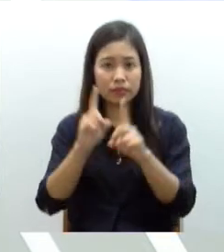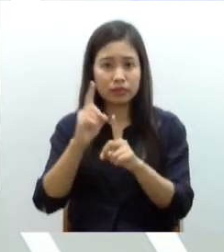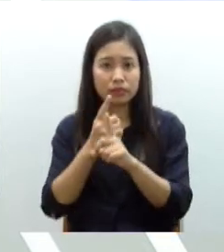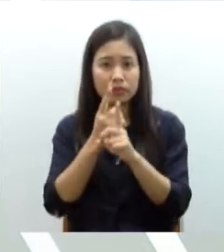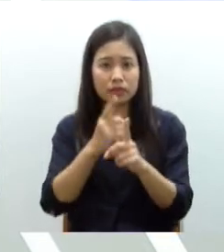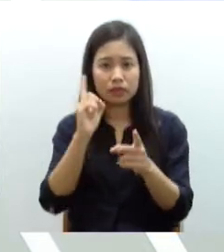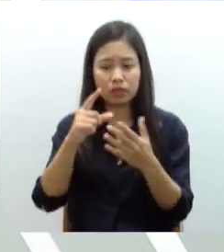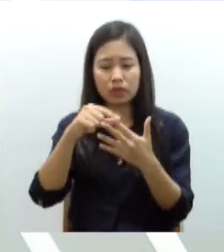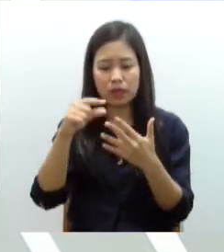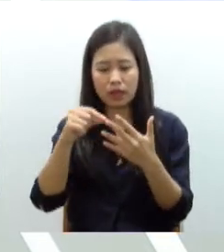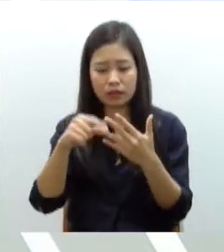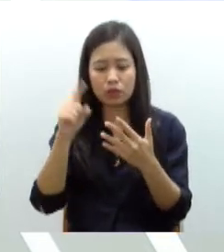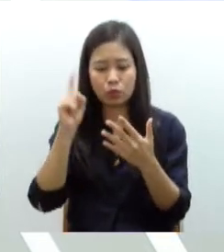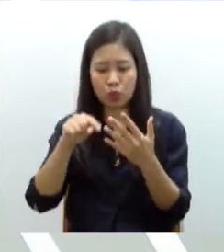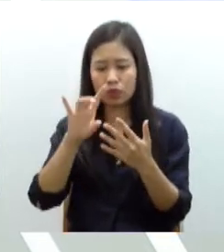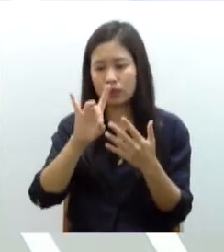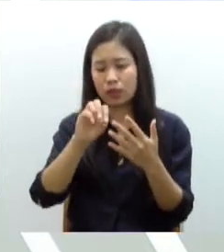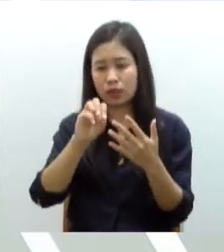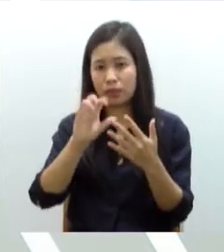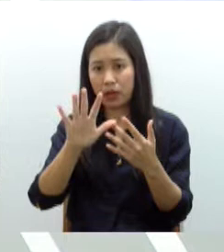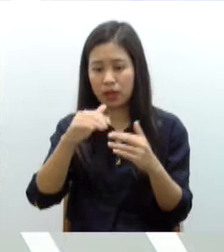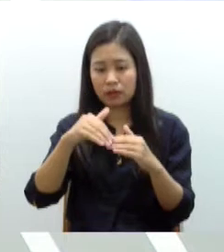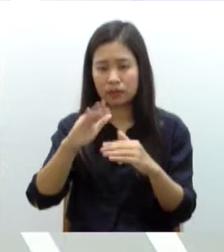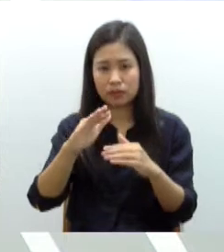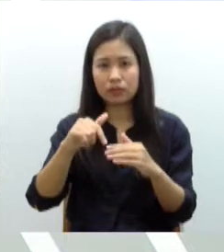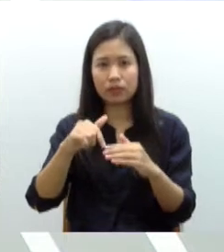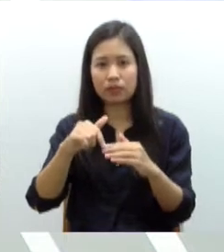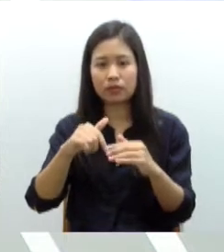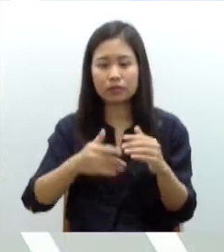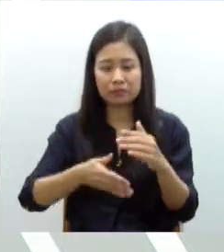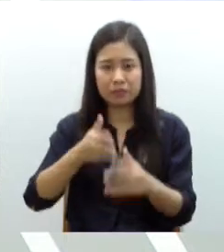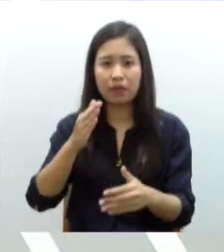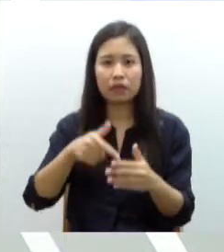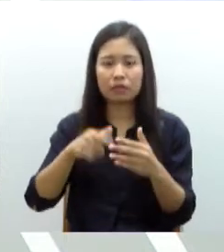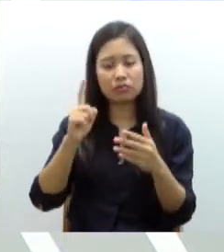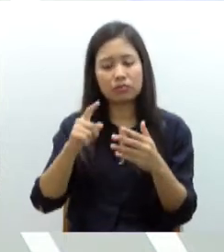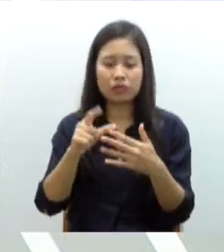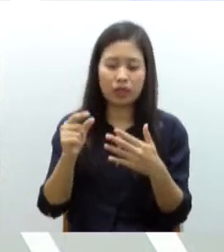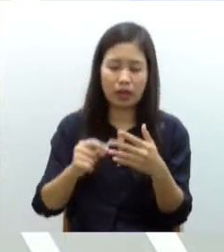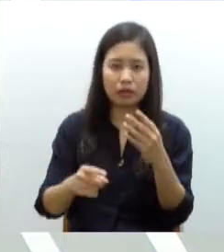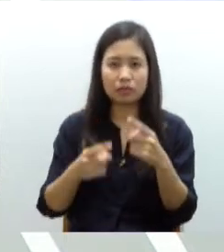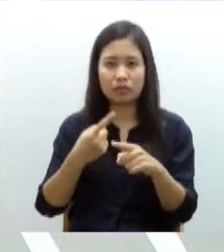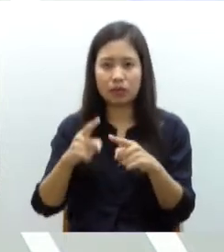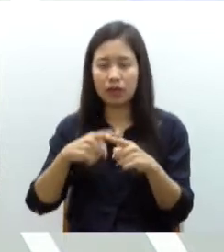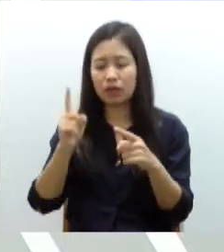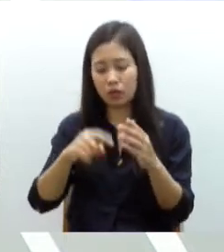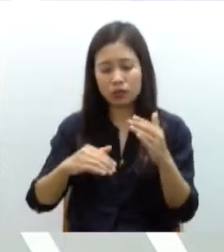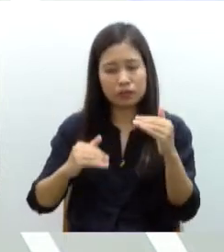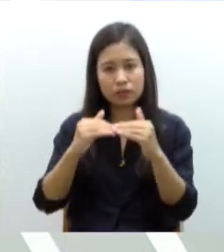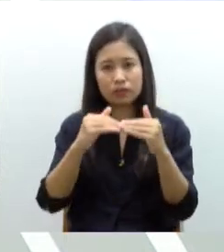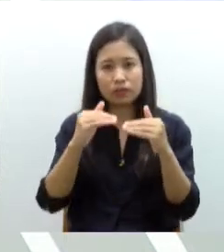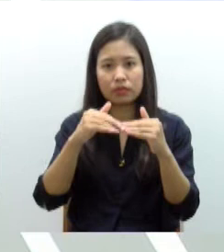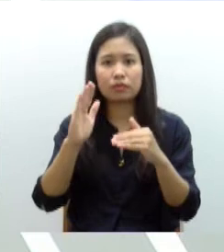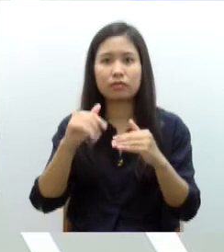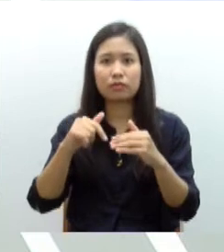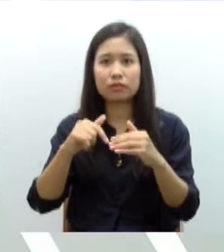แนน85เต็ม100เป็นอย่างต่ำนะครับต้องได้85คะแนนขึ้นไปจาก3เครื่องมือเดี๋ยวรายละเอียดท่านผอ.สำนัก ITA